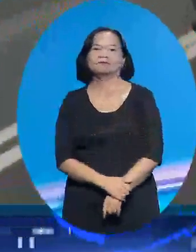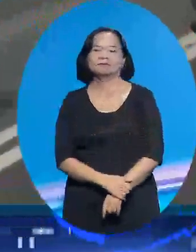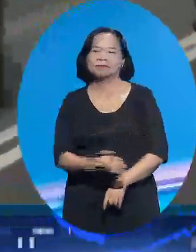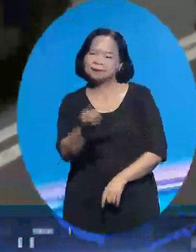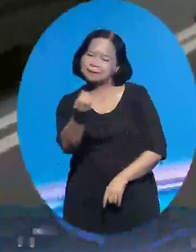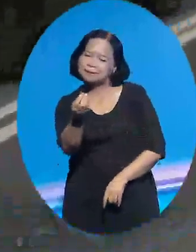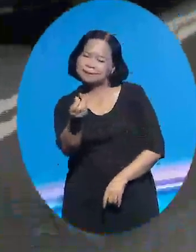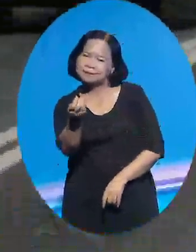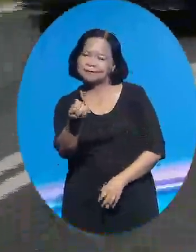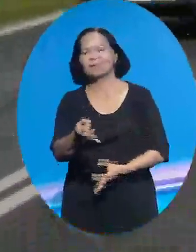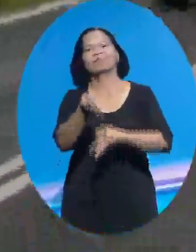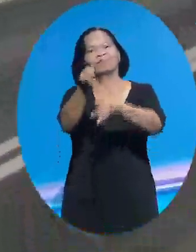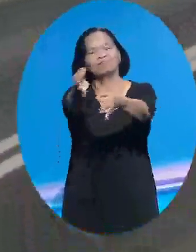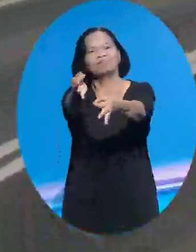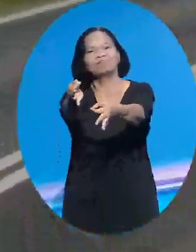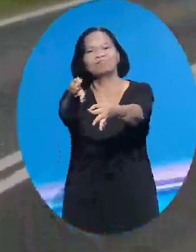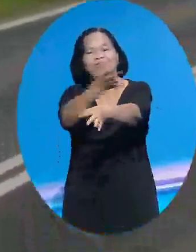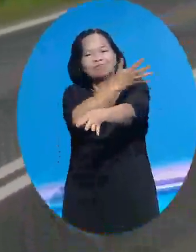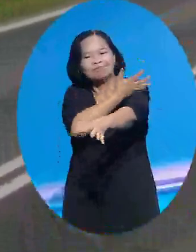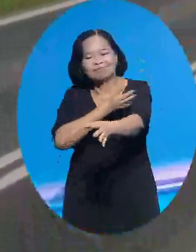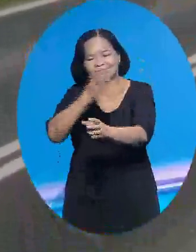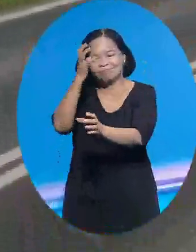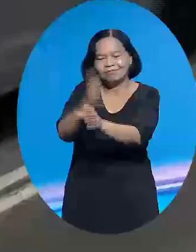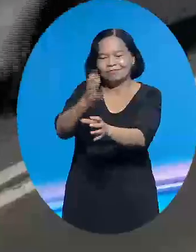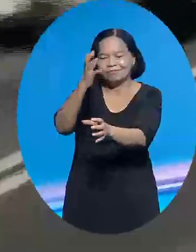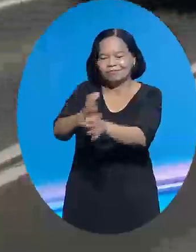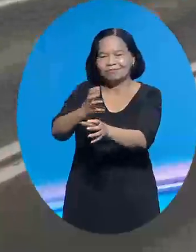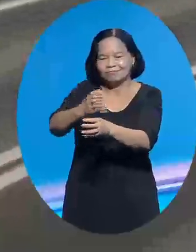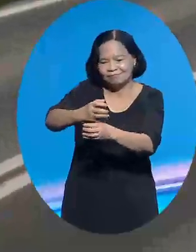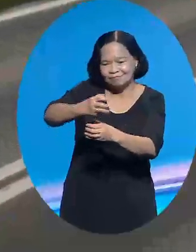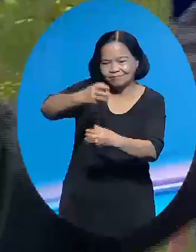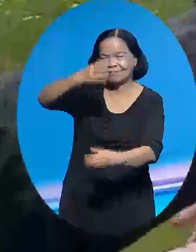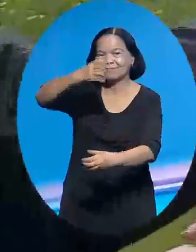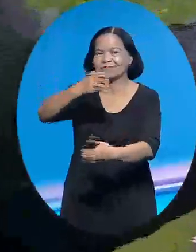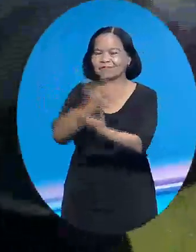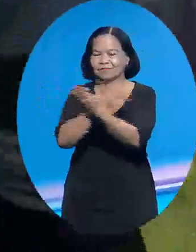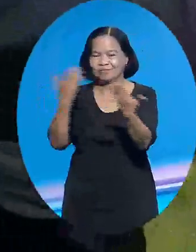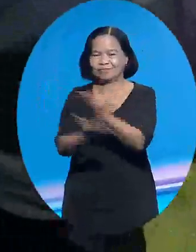thu được sẽ được trao cho các nghiên cứu chấn thương tủy sống để giúp các bệnh nhân phục hồi và cải thiện cuộc sống.